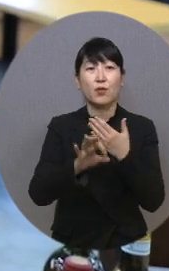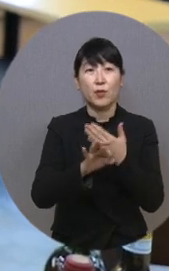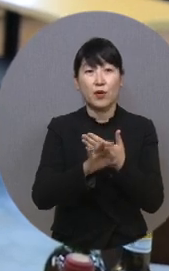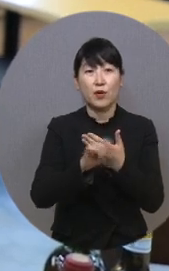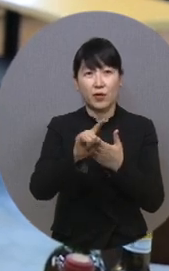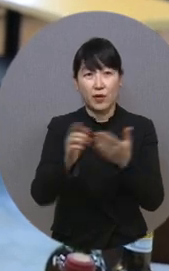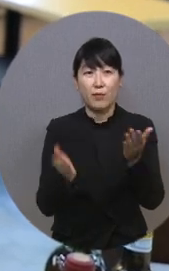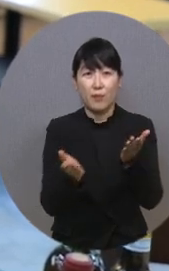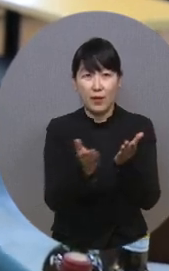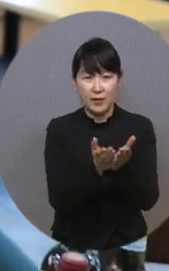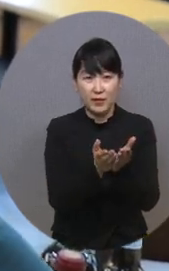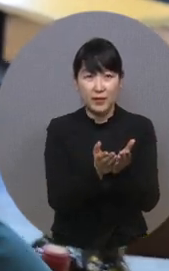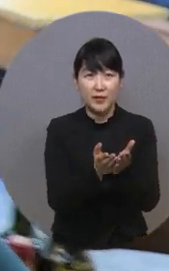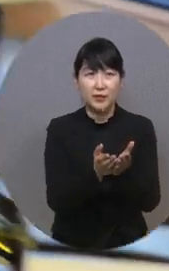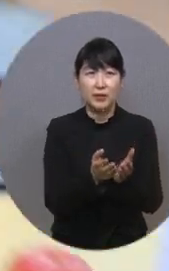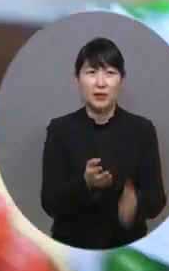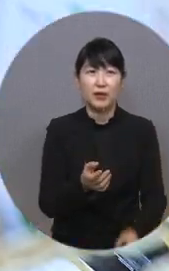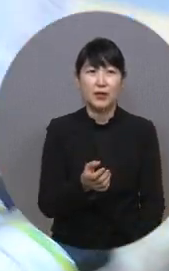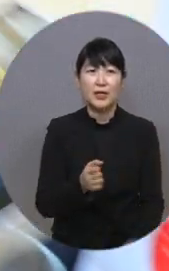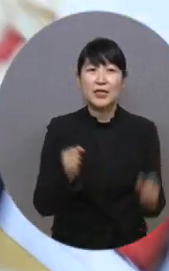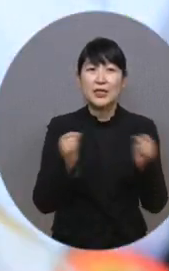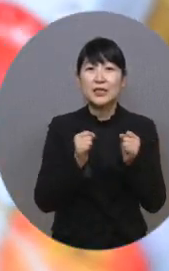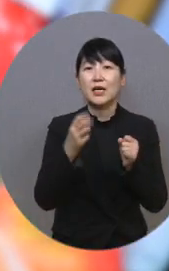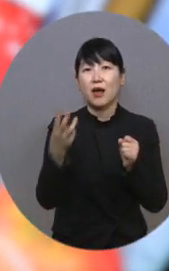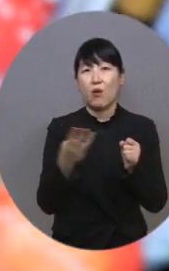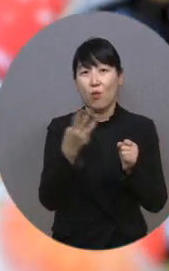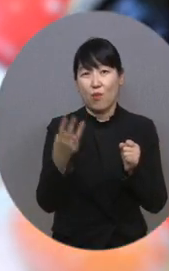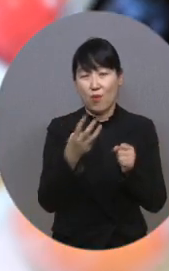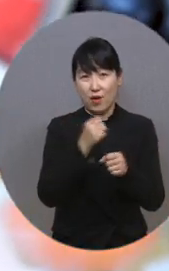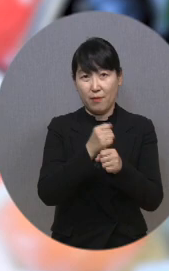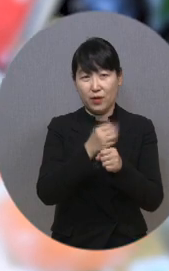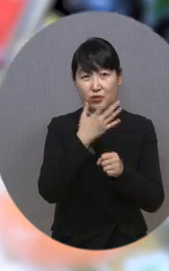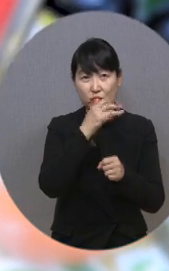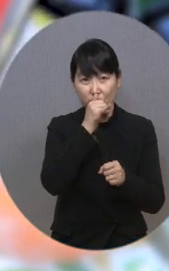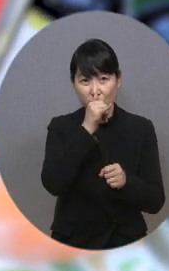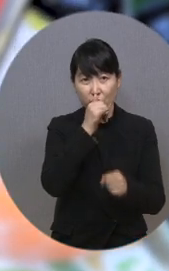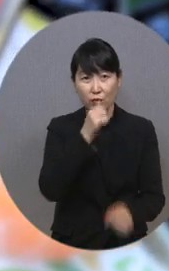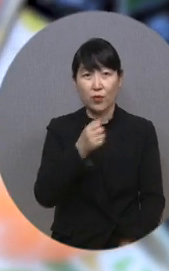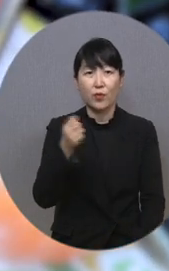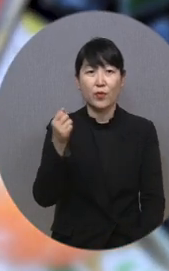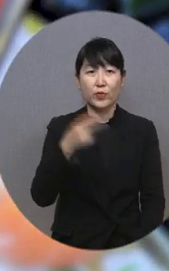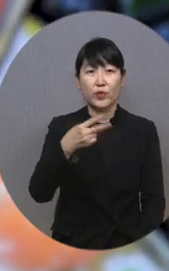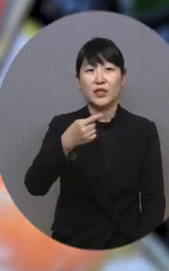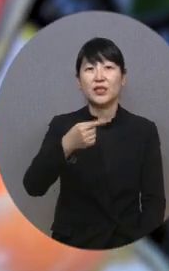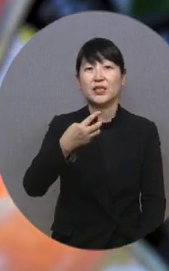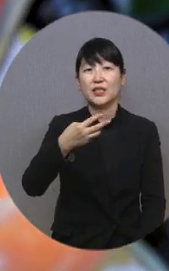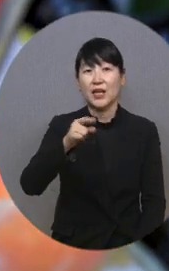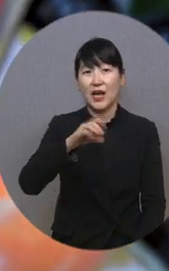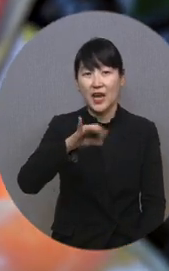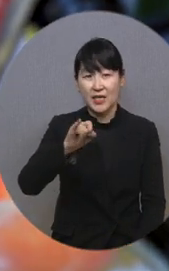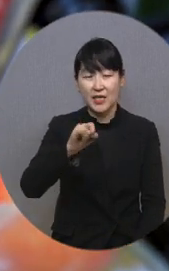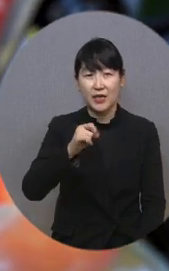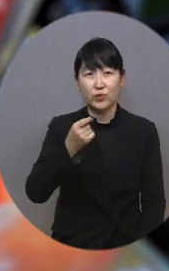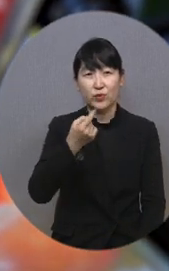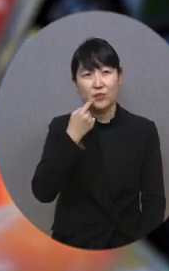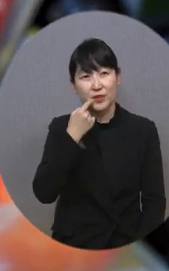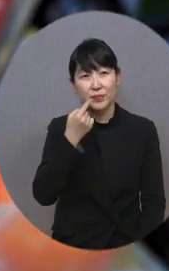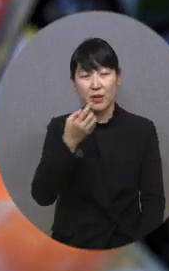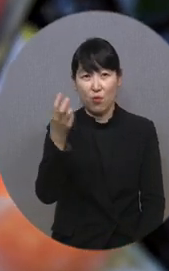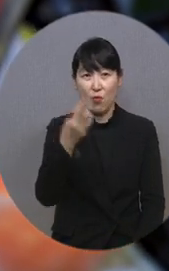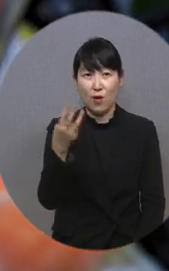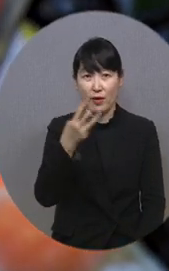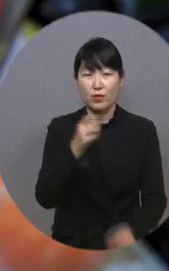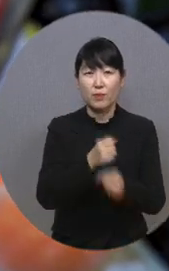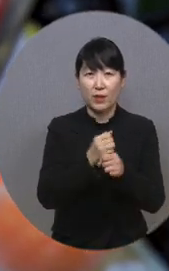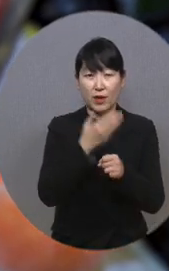맞게끔 저희들이 제품이 아이스 와인도 이렇게 제조가 되고 그다음에 드라이 와인도 이렇게 제조가 되고 있습니다. 농축 정도에